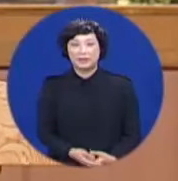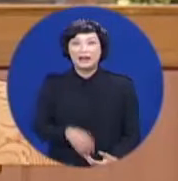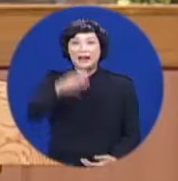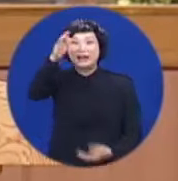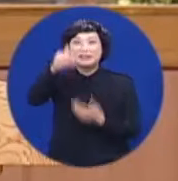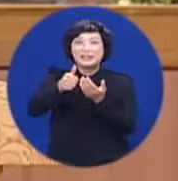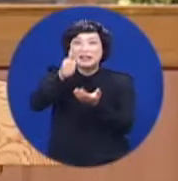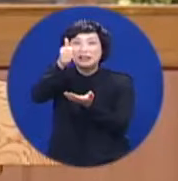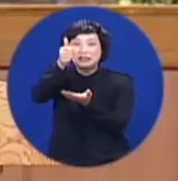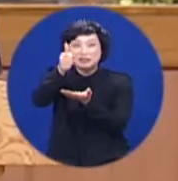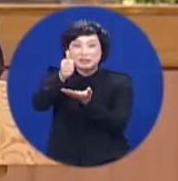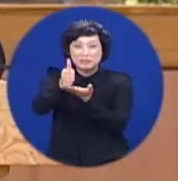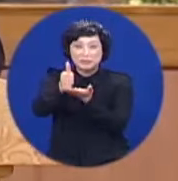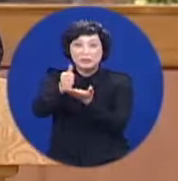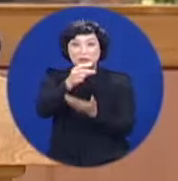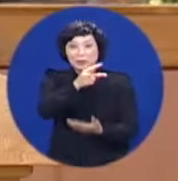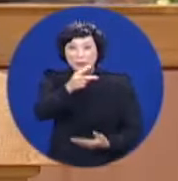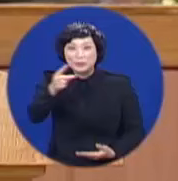영이시기에